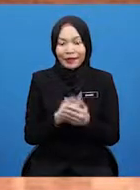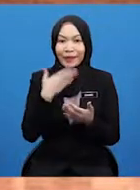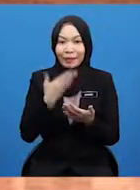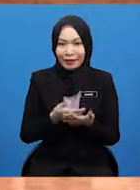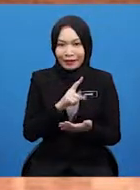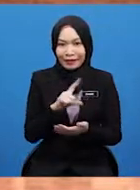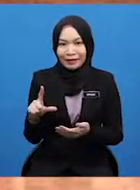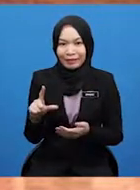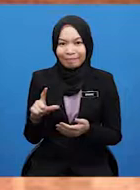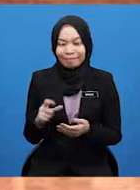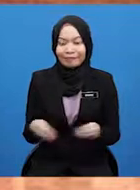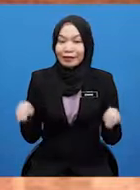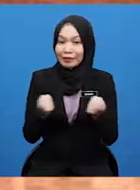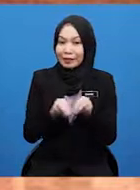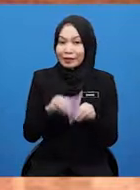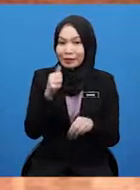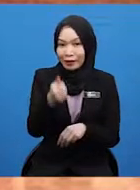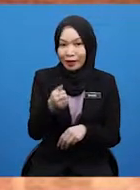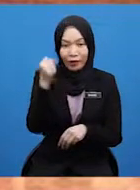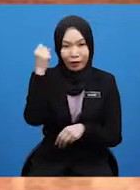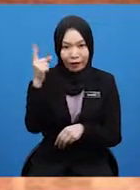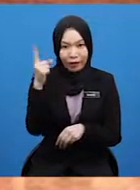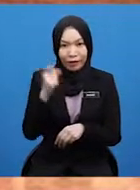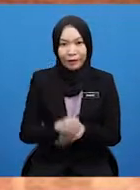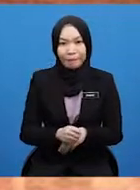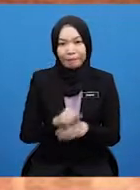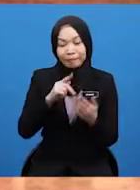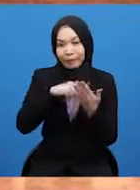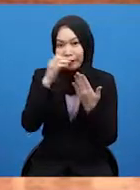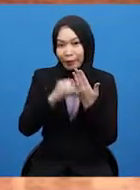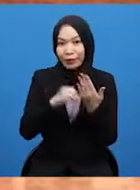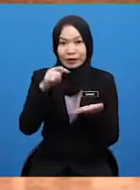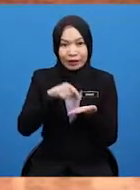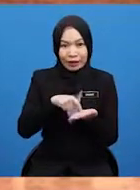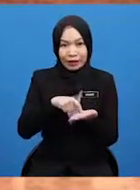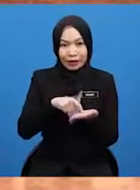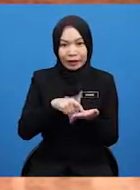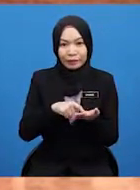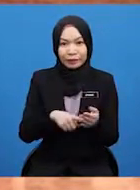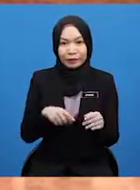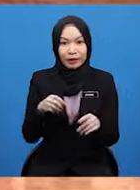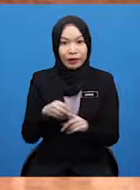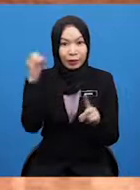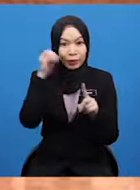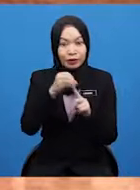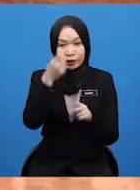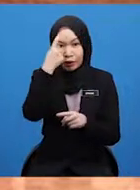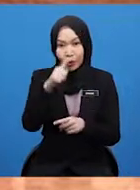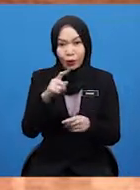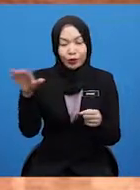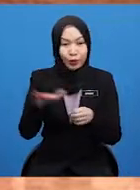Baiklah, seperti yang pelajar faham, projek kajian seni visual ini adalah bertujuan memenuhi kehendak